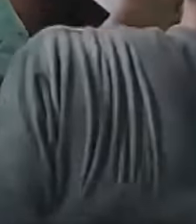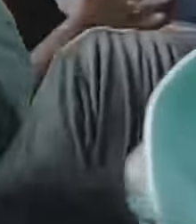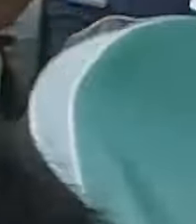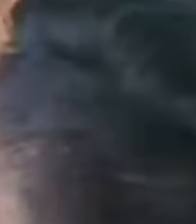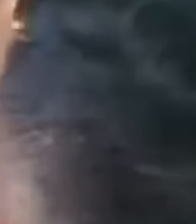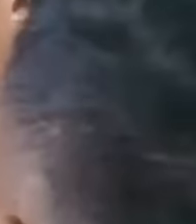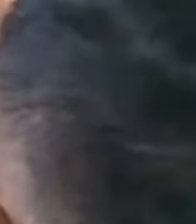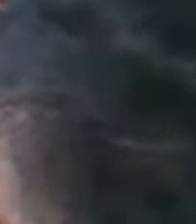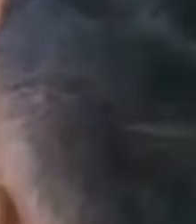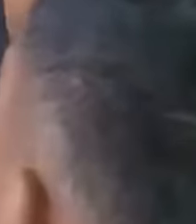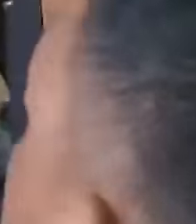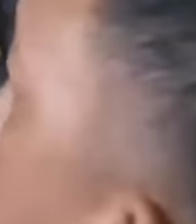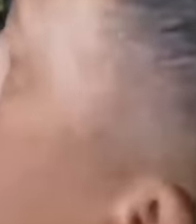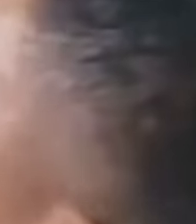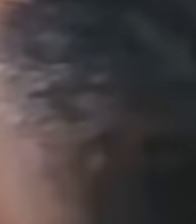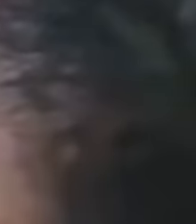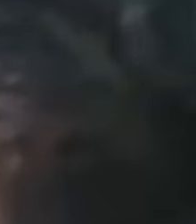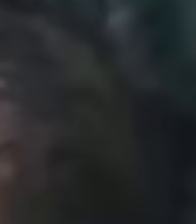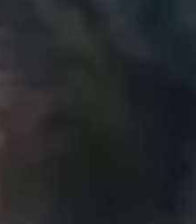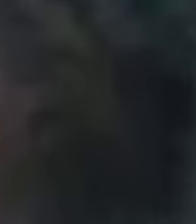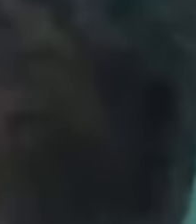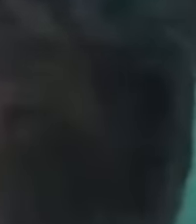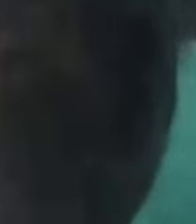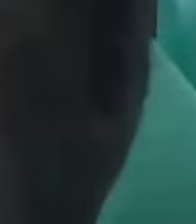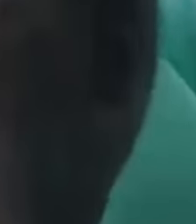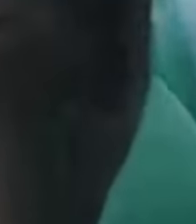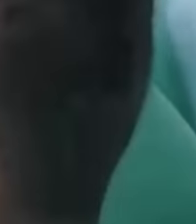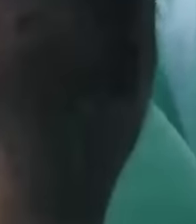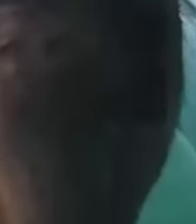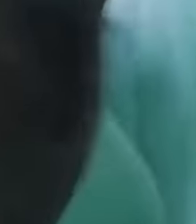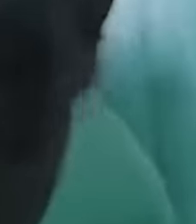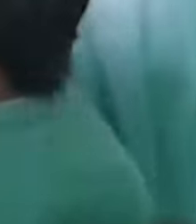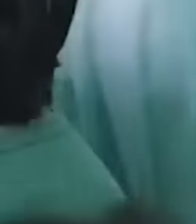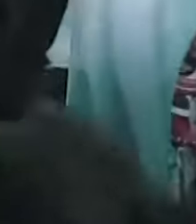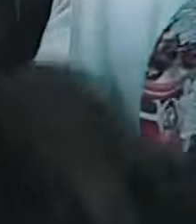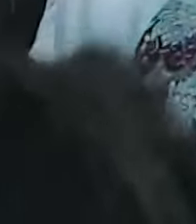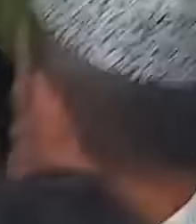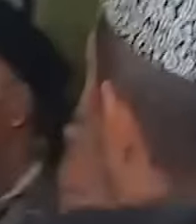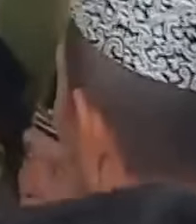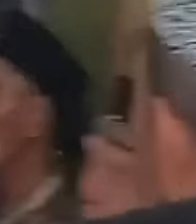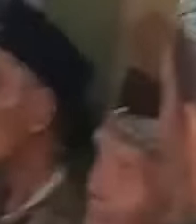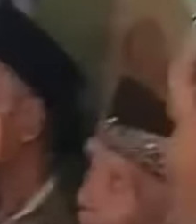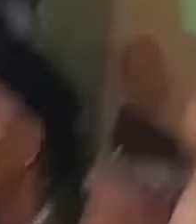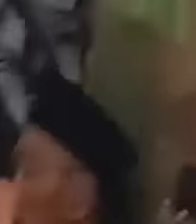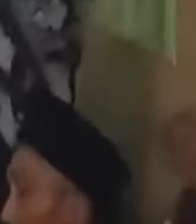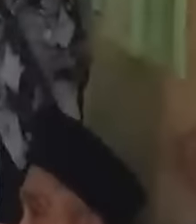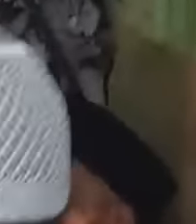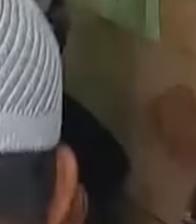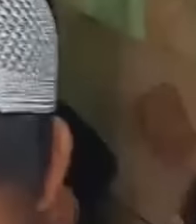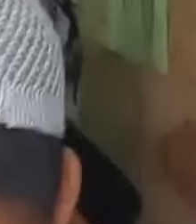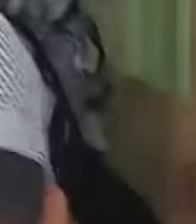Kematian bocah perempuan berusia 8 tahun ini begitu mengenaskan. Sadis, tubuh mungil siswi kelas 3 SD